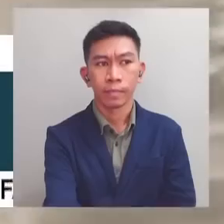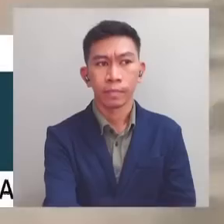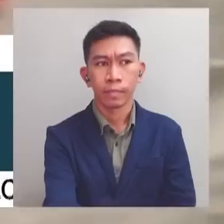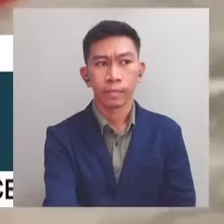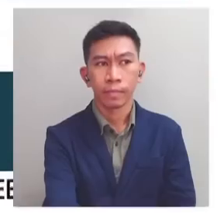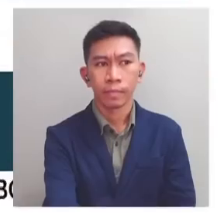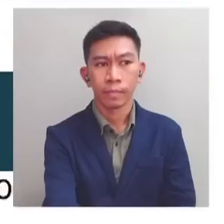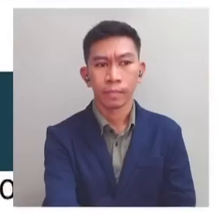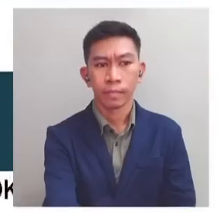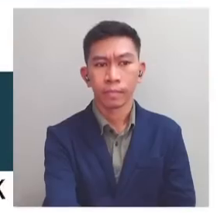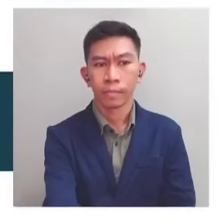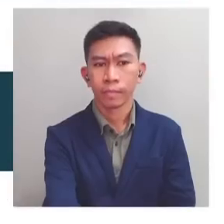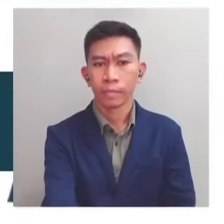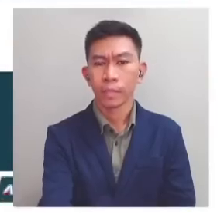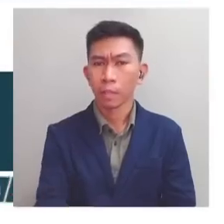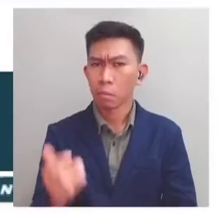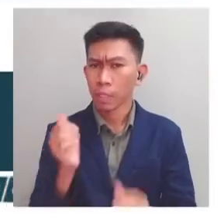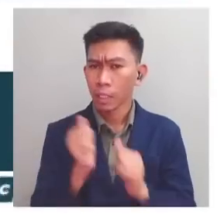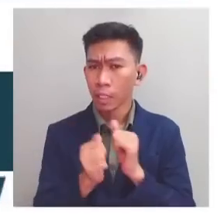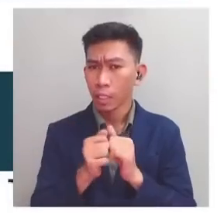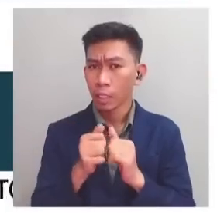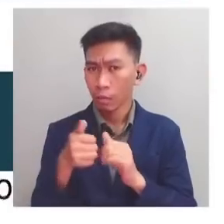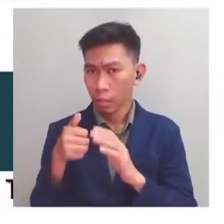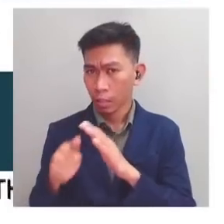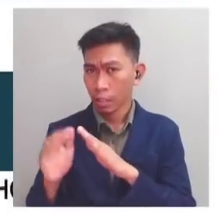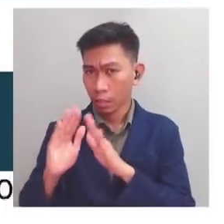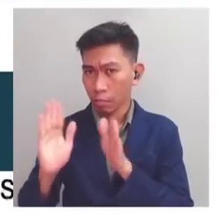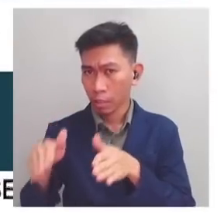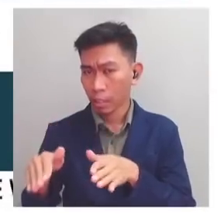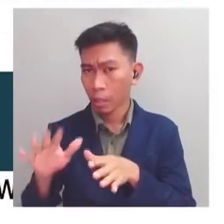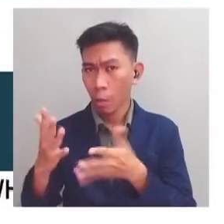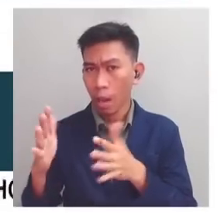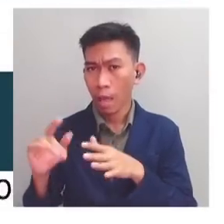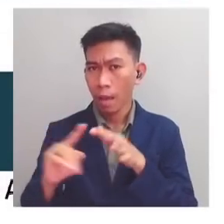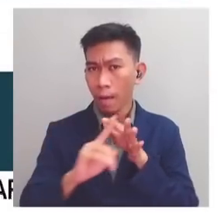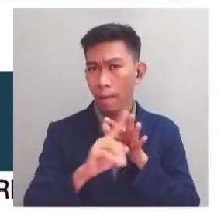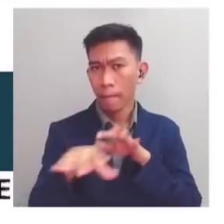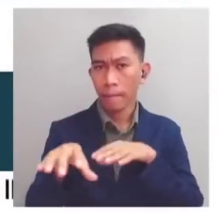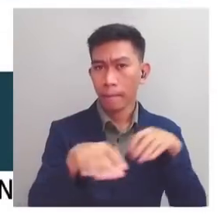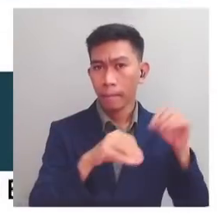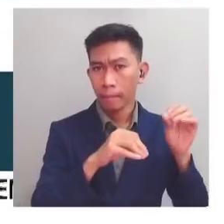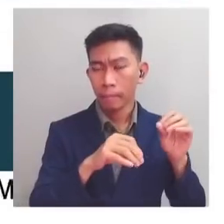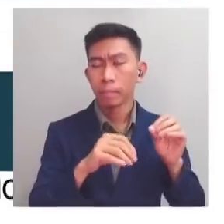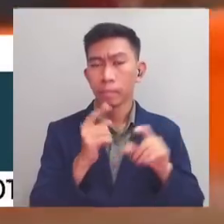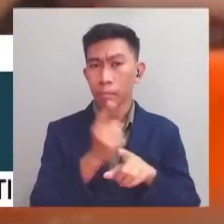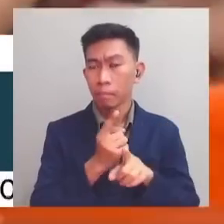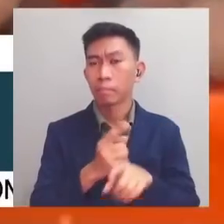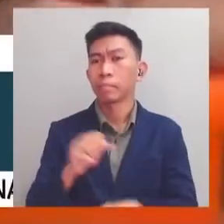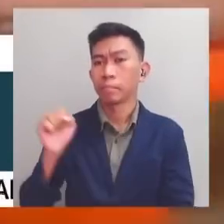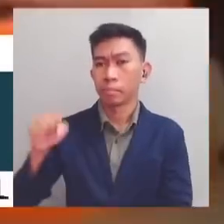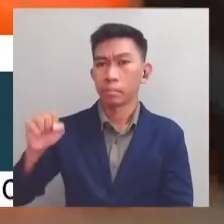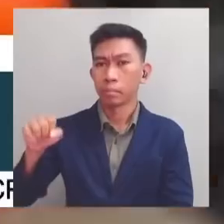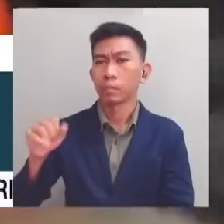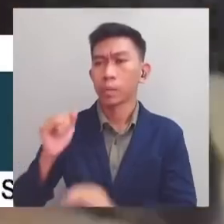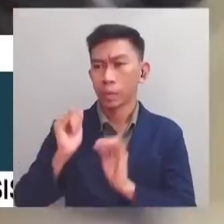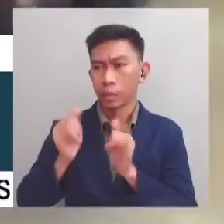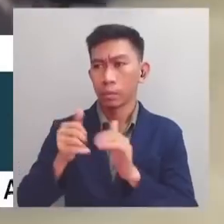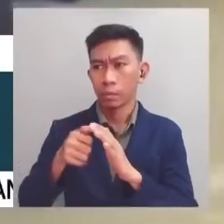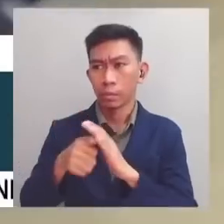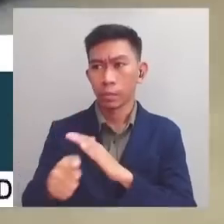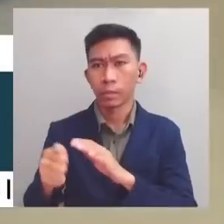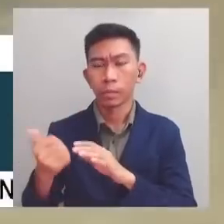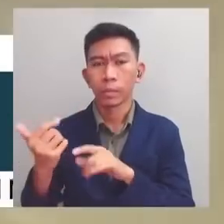nasa bahay at hindi lumikas, yes. Tama ho ba? Yes. Opo. Marami pa rin po yung mga hindi lumikas at hindi po iniwan yung kanilang mga